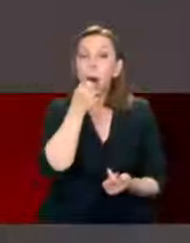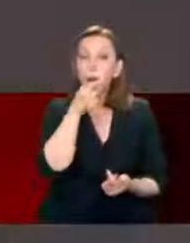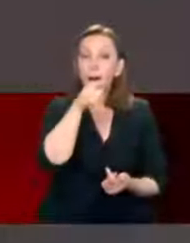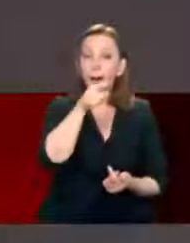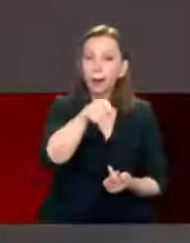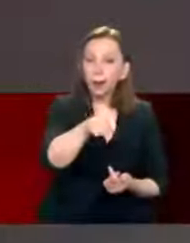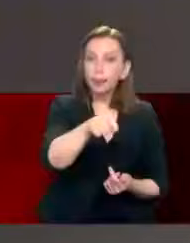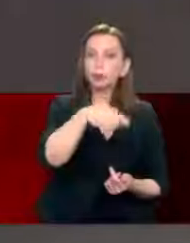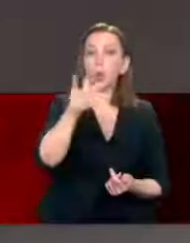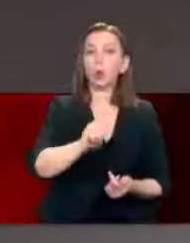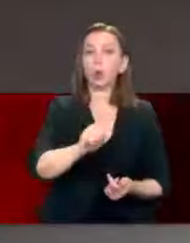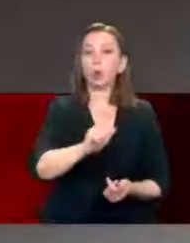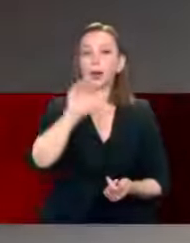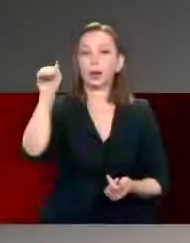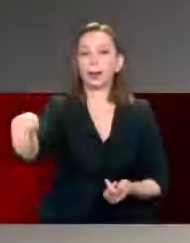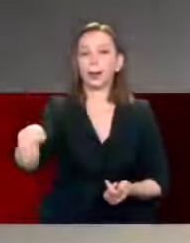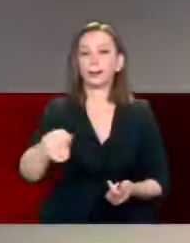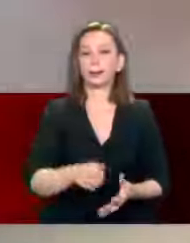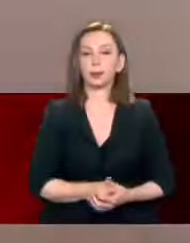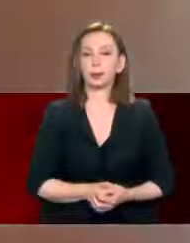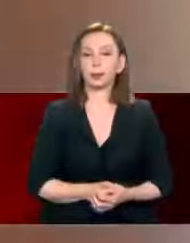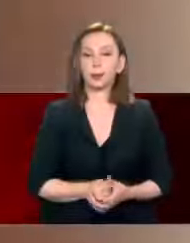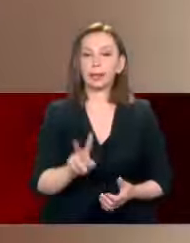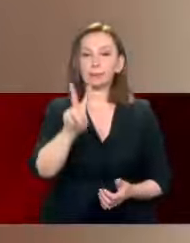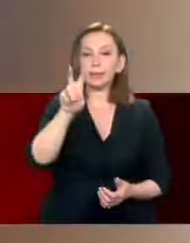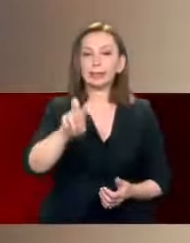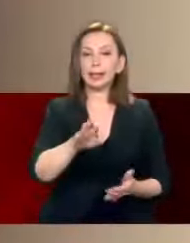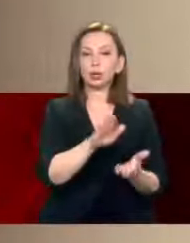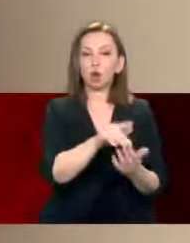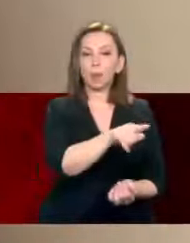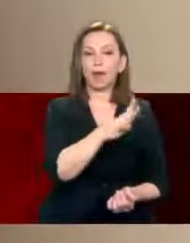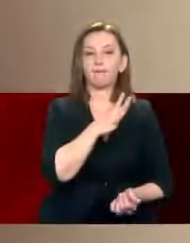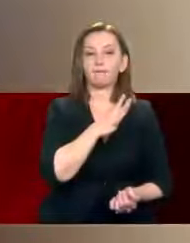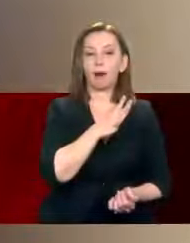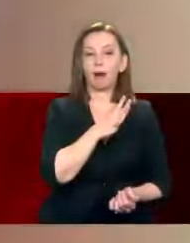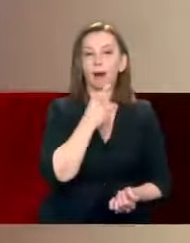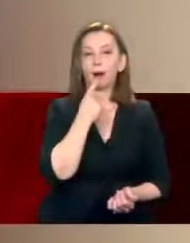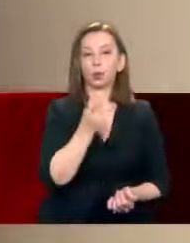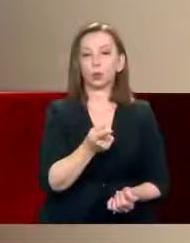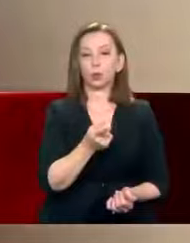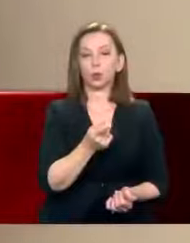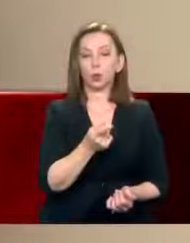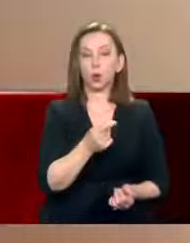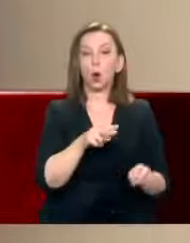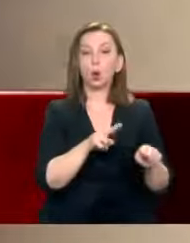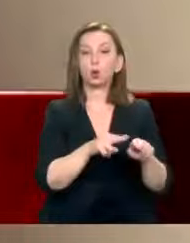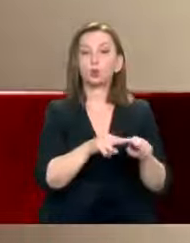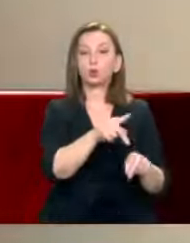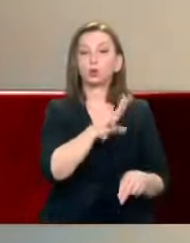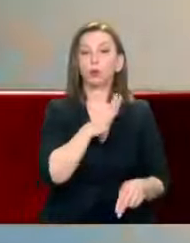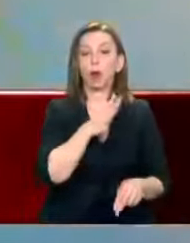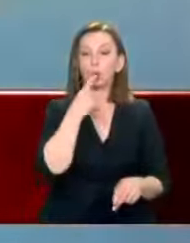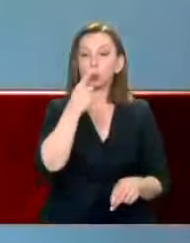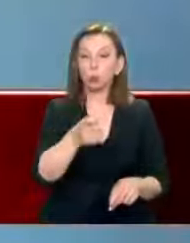gitti. Barınağın da toplam 78 tane köpek var. Kısırlaştırma 0. Kuduz sayısı çok fazla olduğu için operasyon